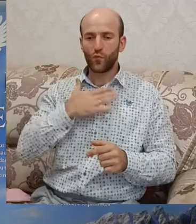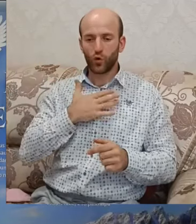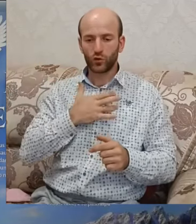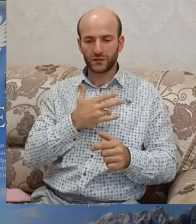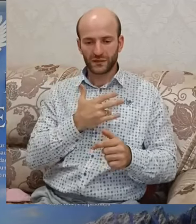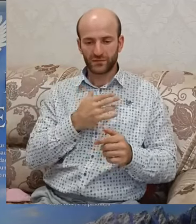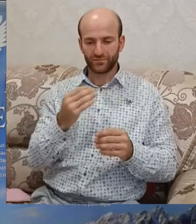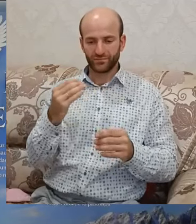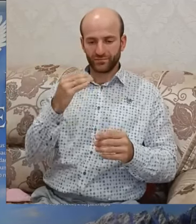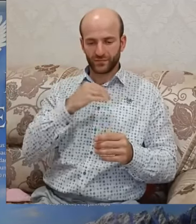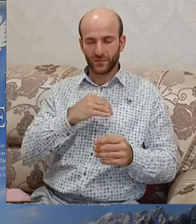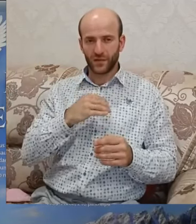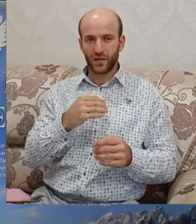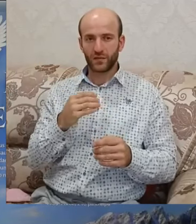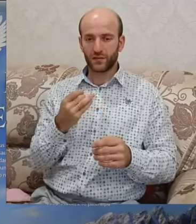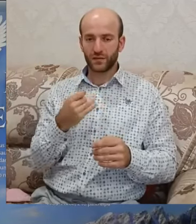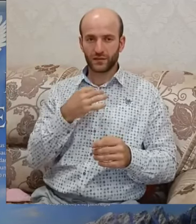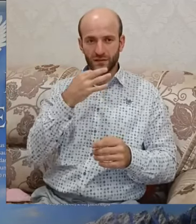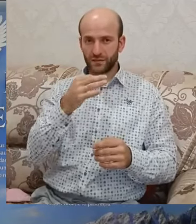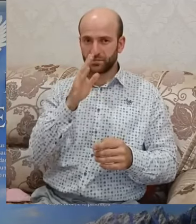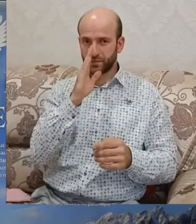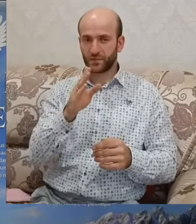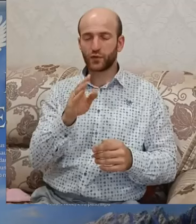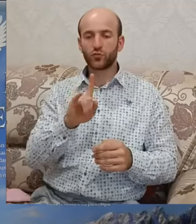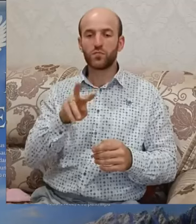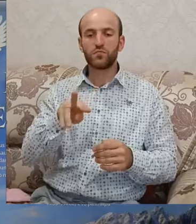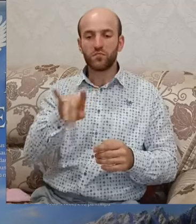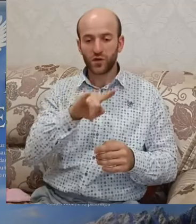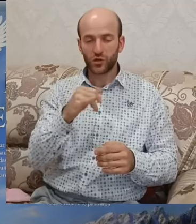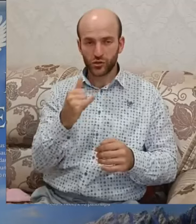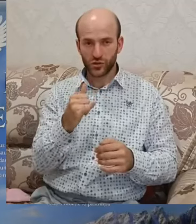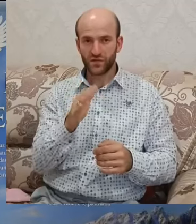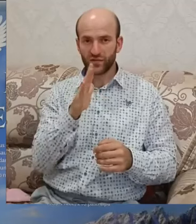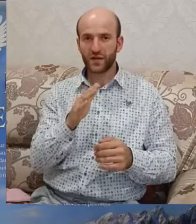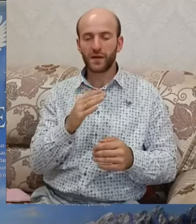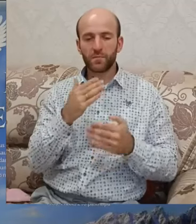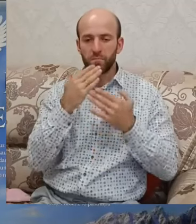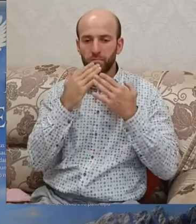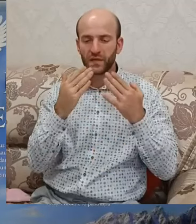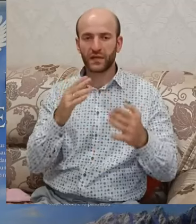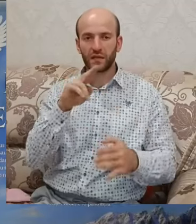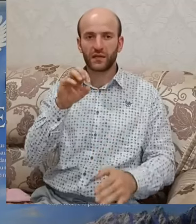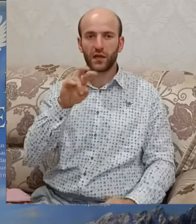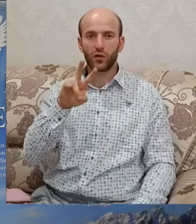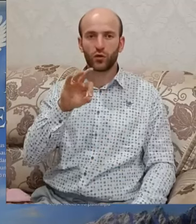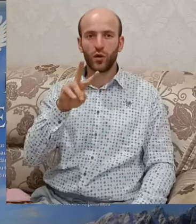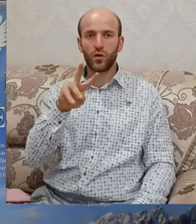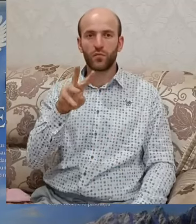конце деноминаций. Kviečiai įgauna formą. Пшеница обретает форму.